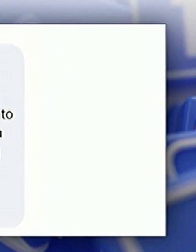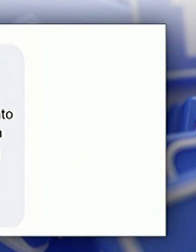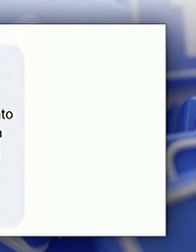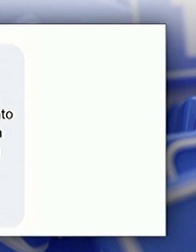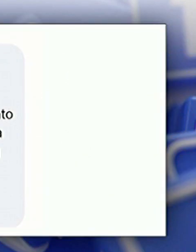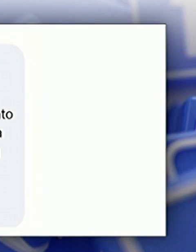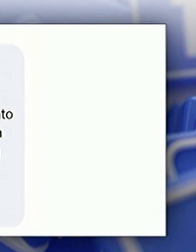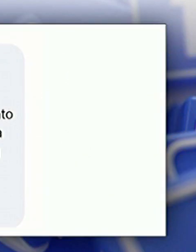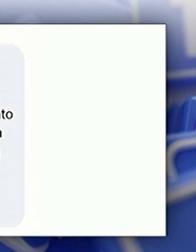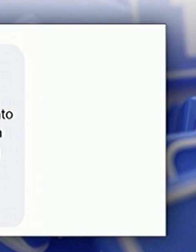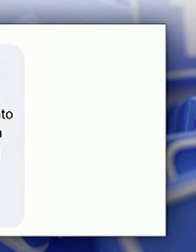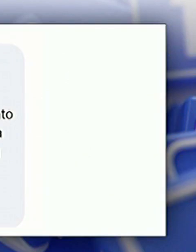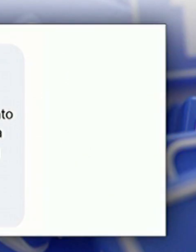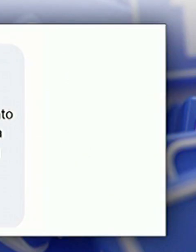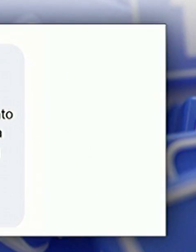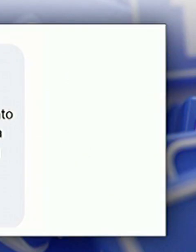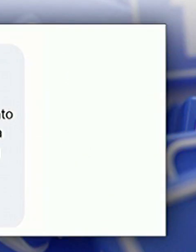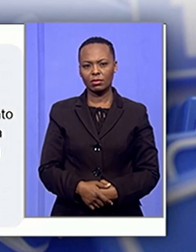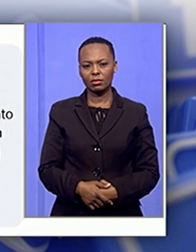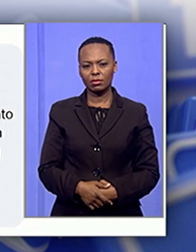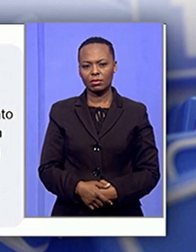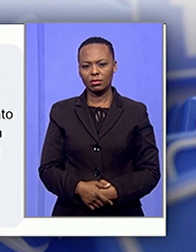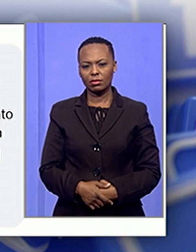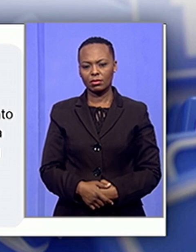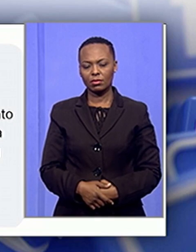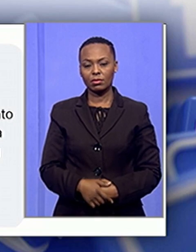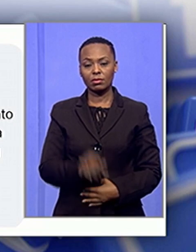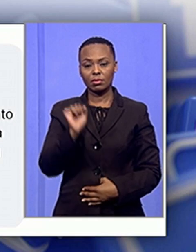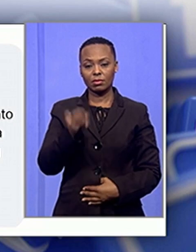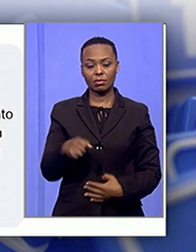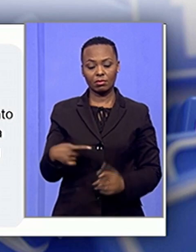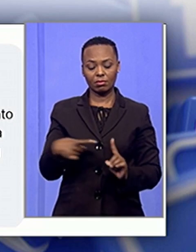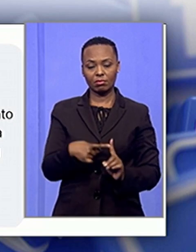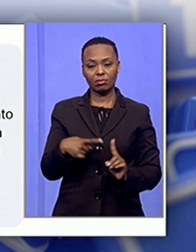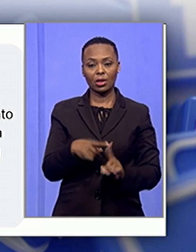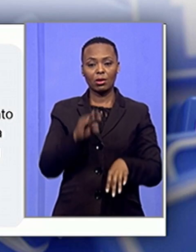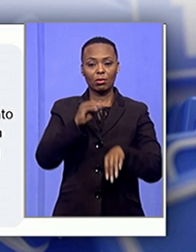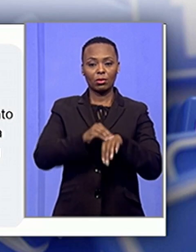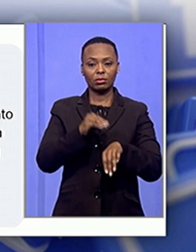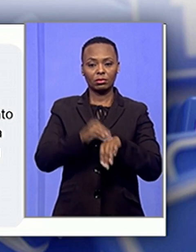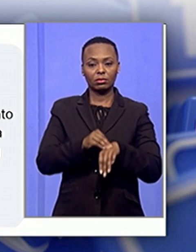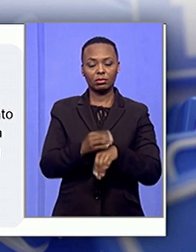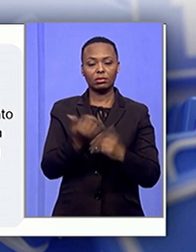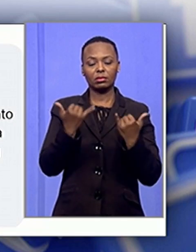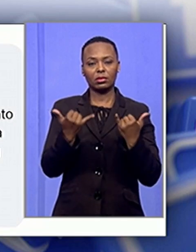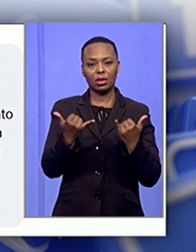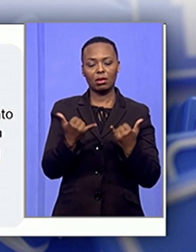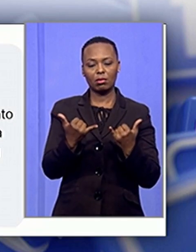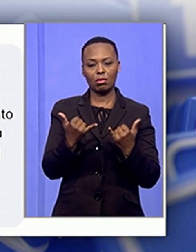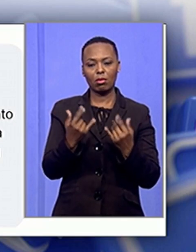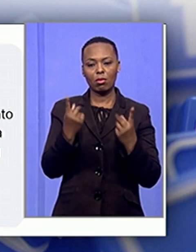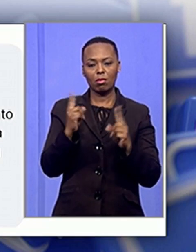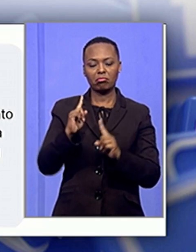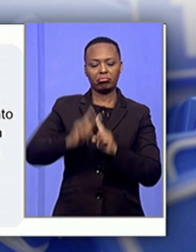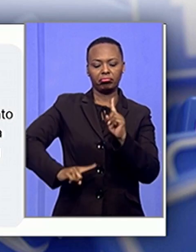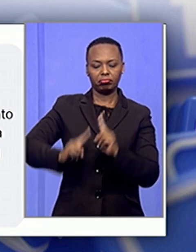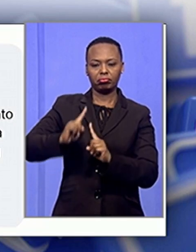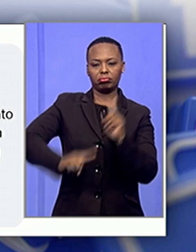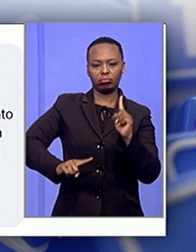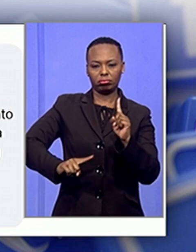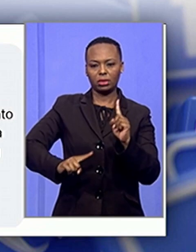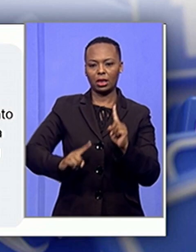Ho Facebook ho kia o re hona jwale ke mathata fela batho ba decline ho sena lebaka